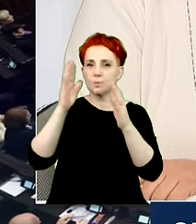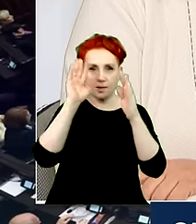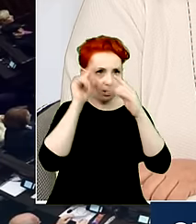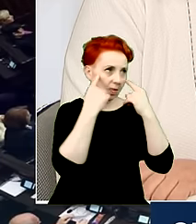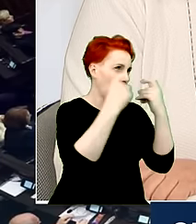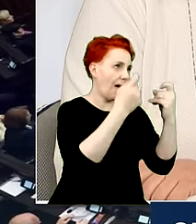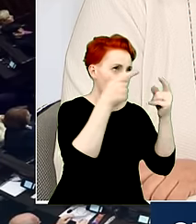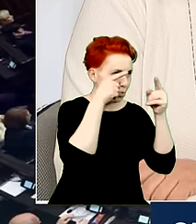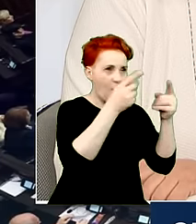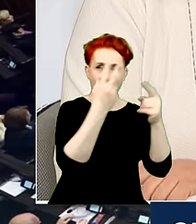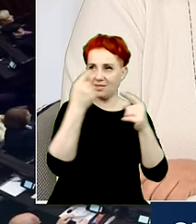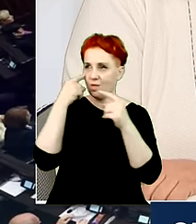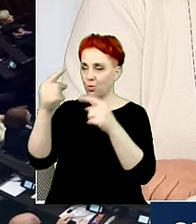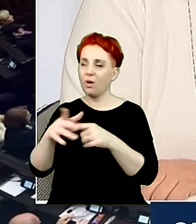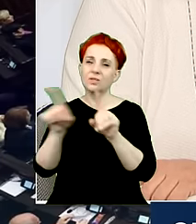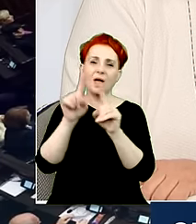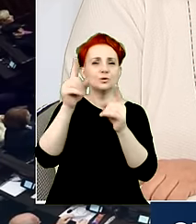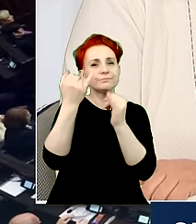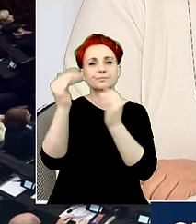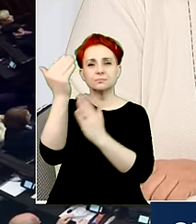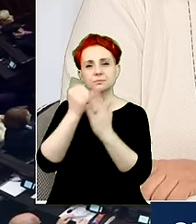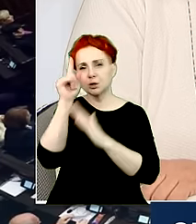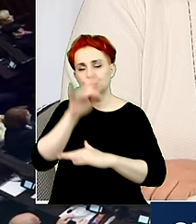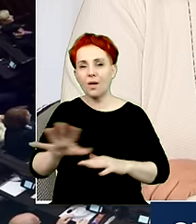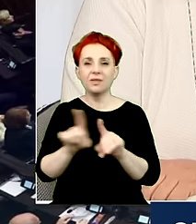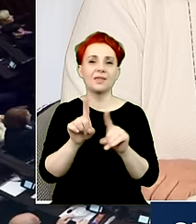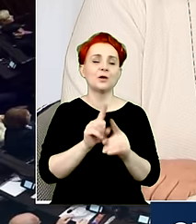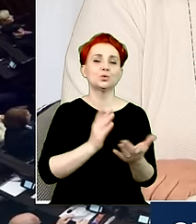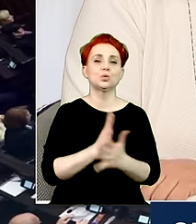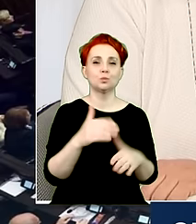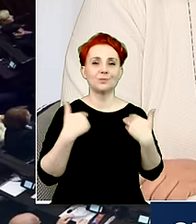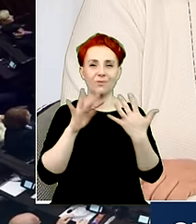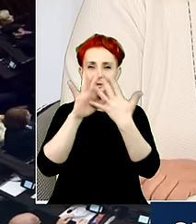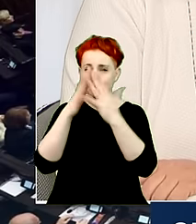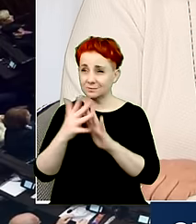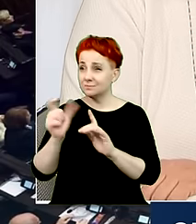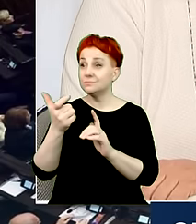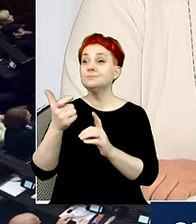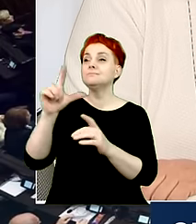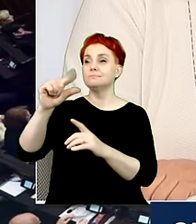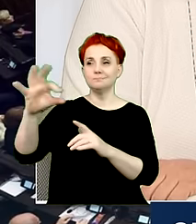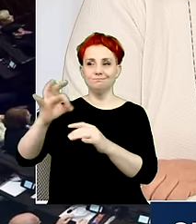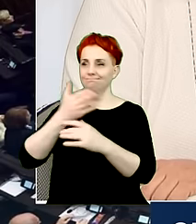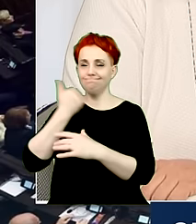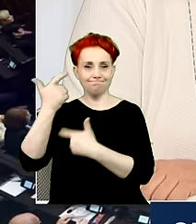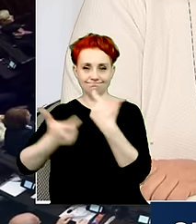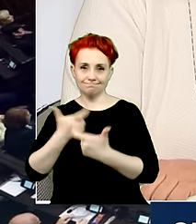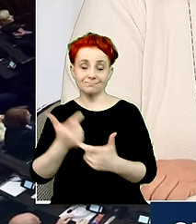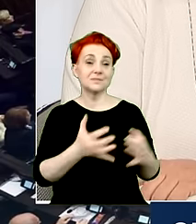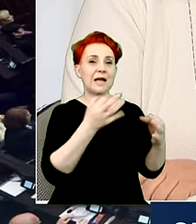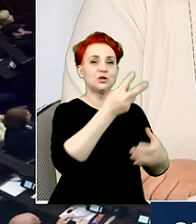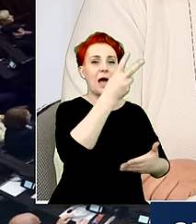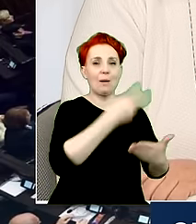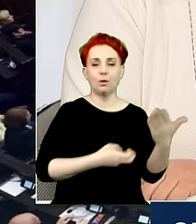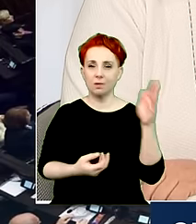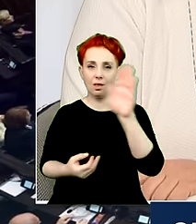kwestie gospodarcze, programów społecznych, reformy służby zdrowia, tego wszystkiego, co Platforma nie ma. I dzisiaj aborcja miała przykryć chyba